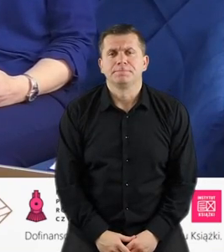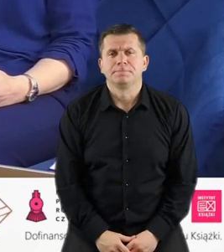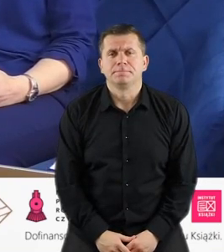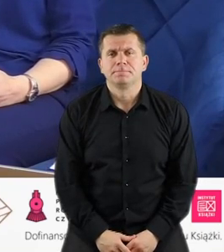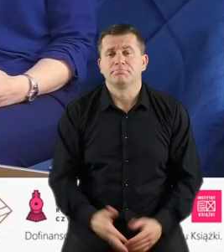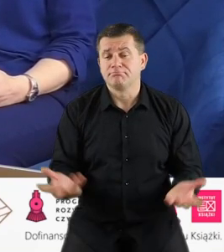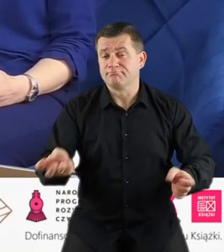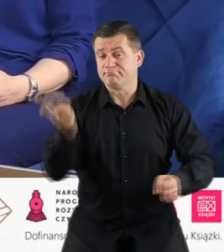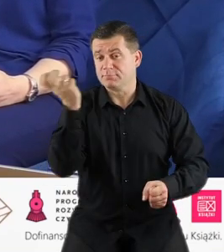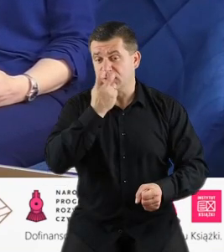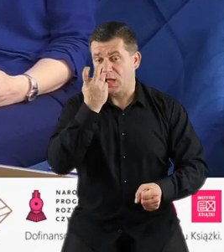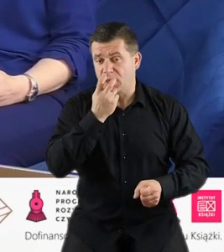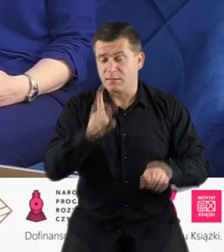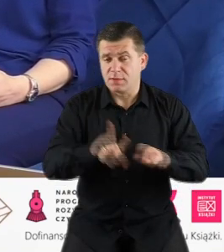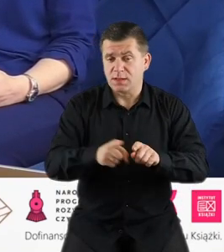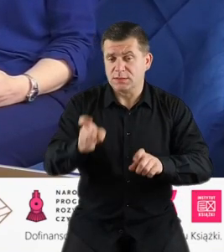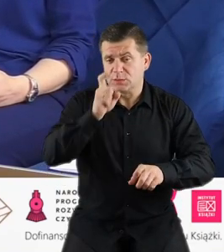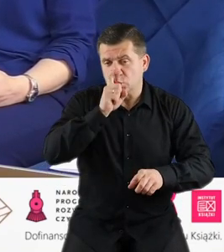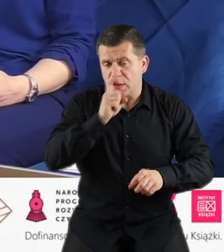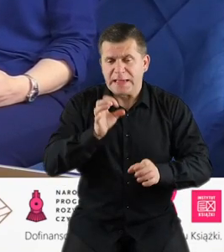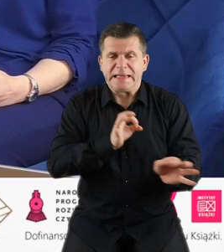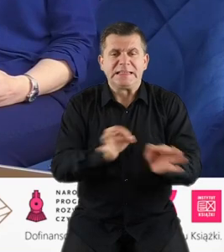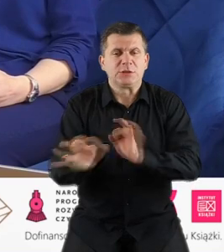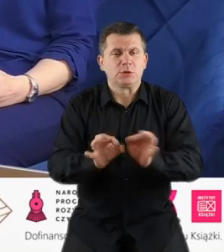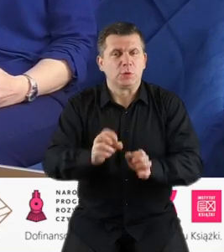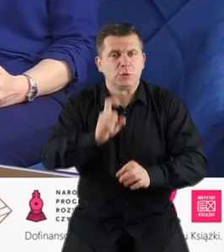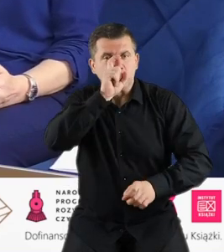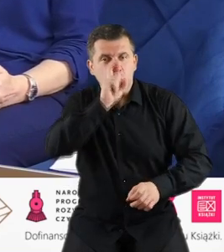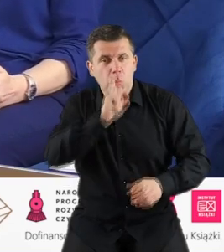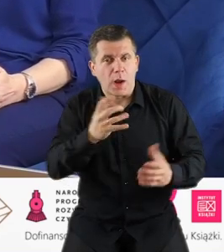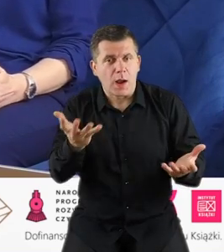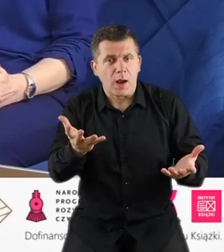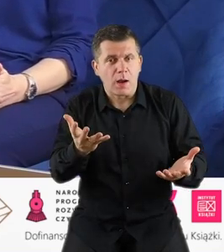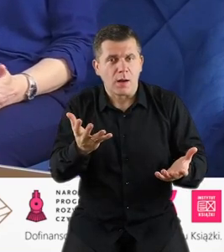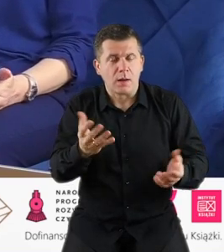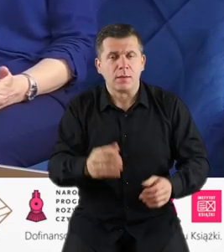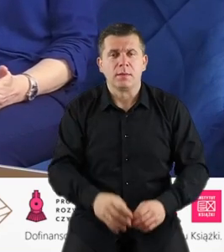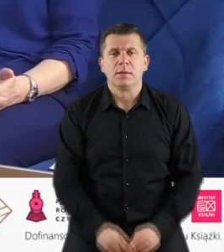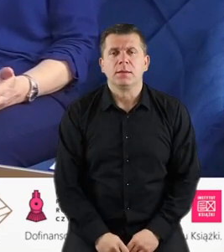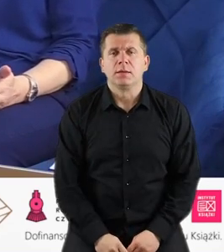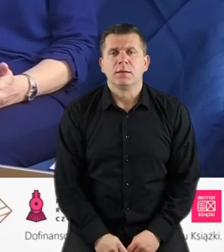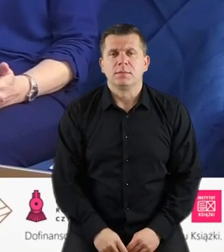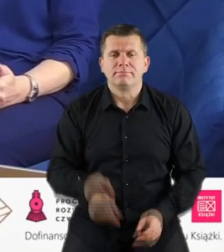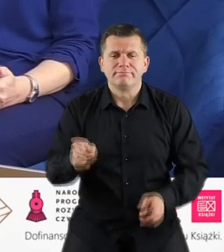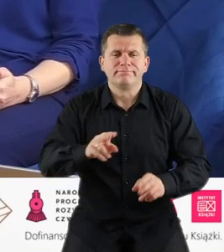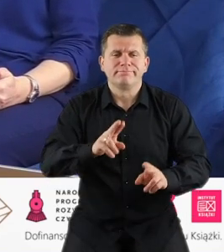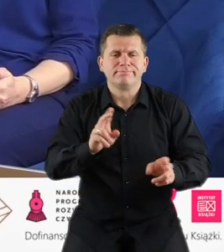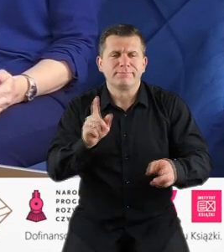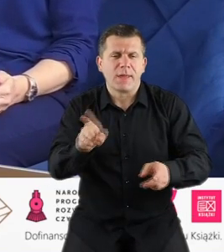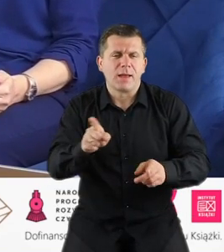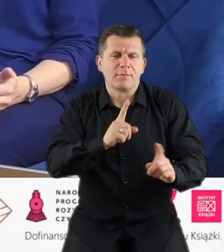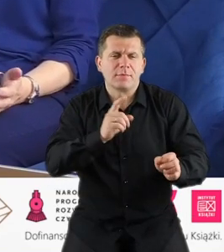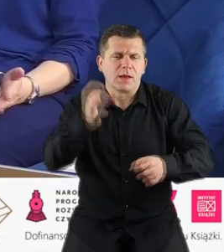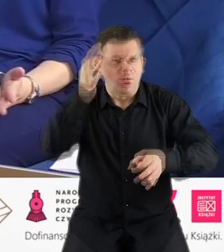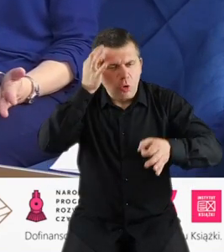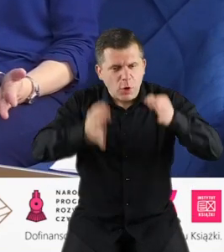Też zainteresowanie tym złem, prawda, genezą zła w takich rozłożeniach filozoficznych.